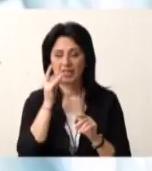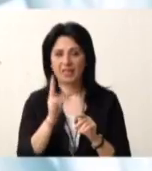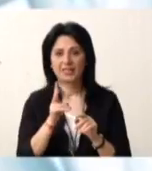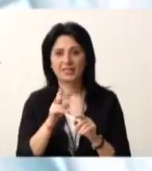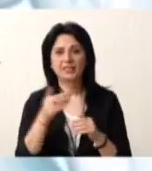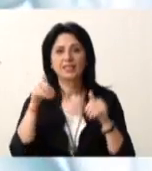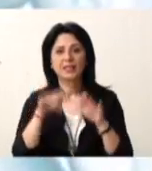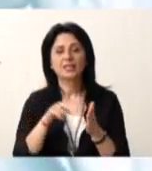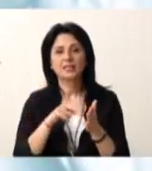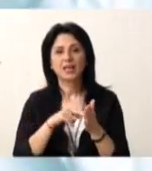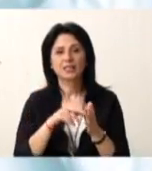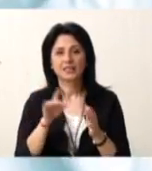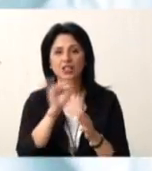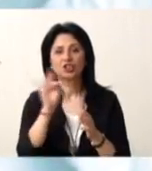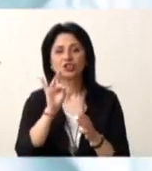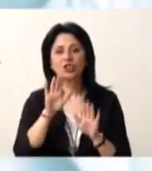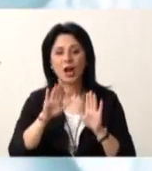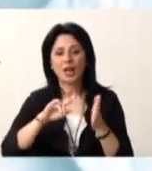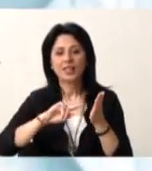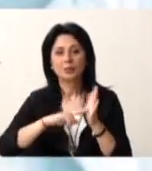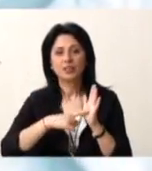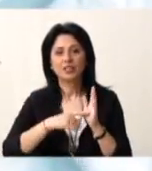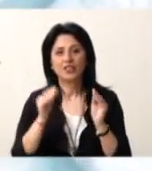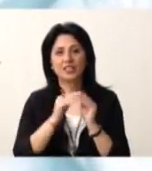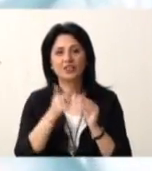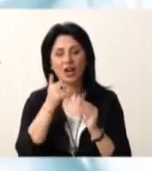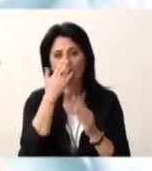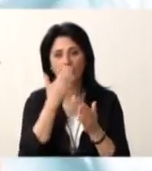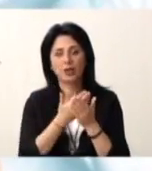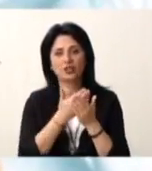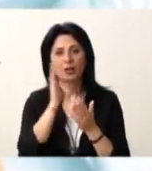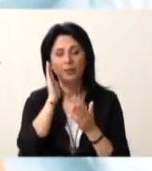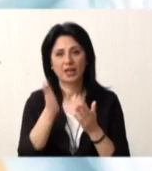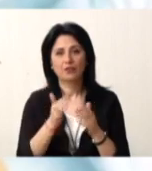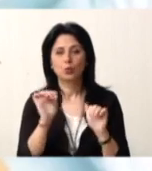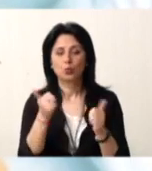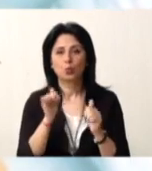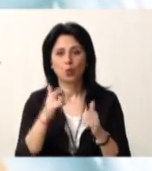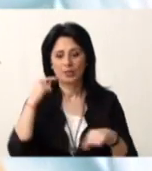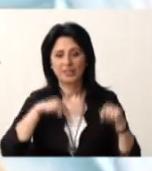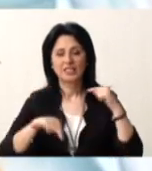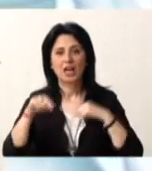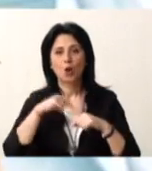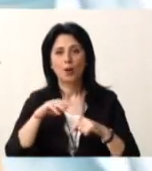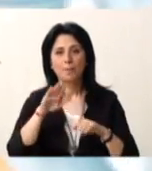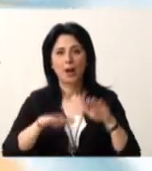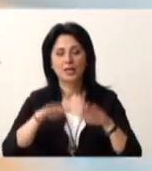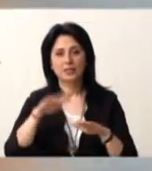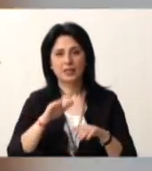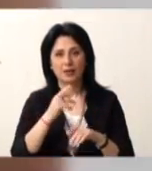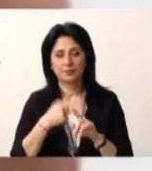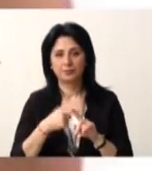რისკების დასადგენად ცხიმის ადგილმდებარეობა ისეთივე კარგი მაჩვენებელი იქნება, როგორც სხეულის მასის ინდექსი.